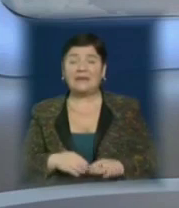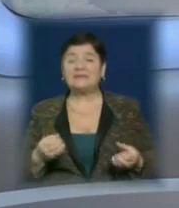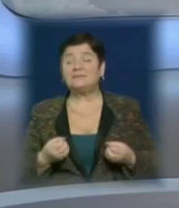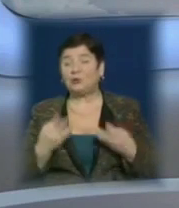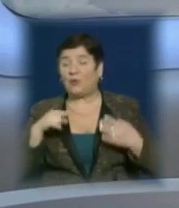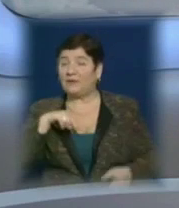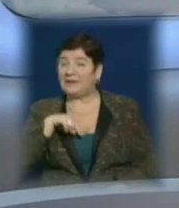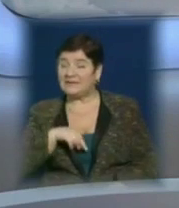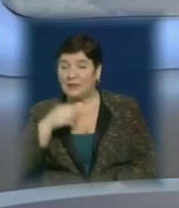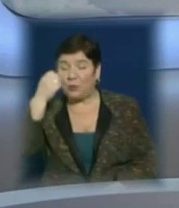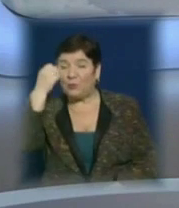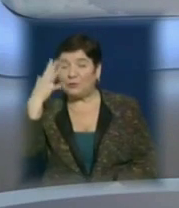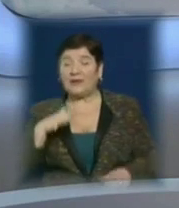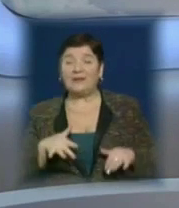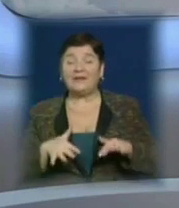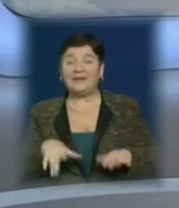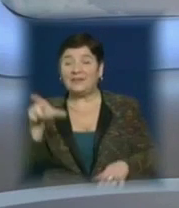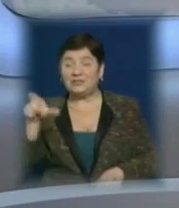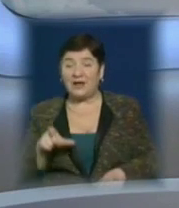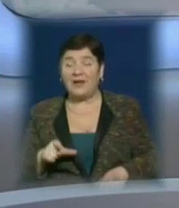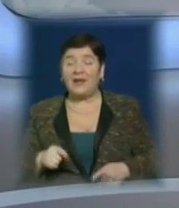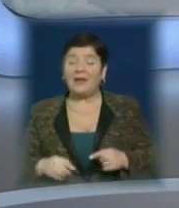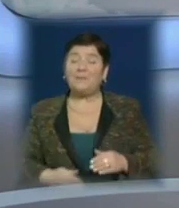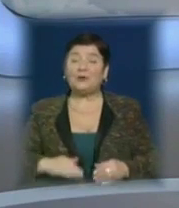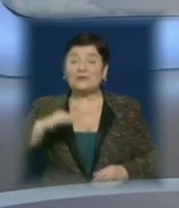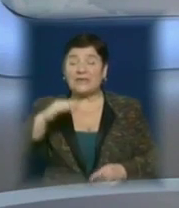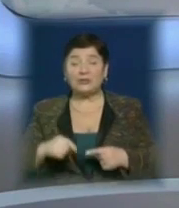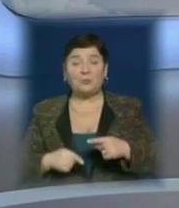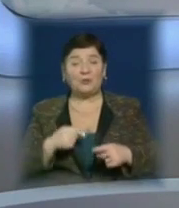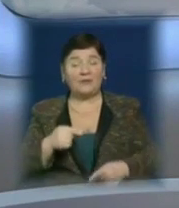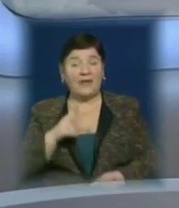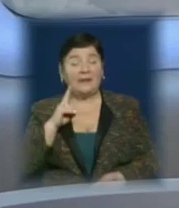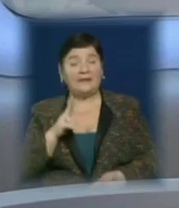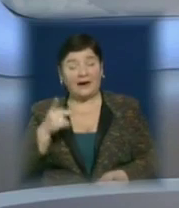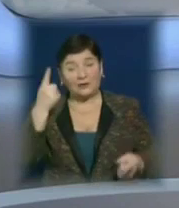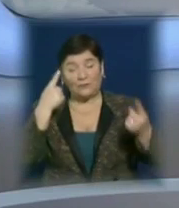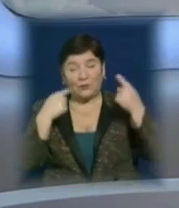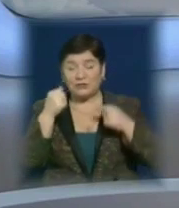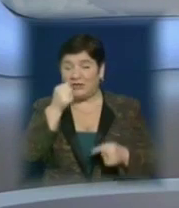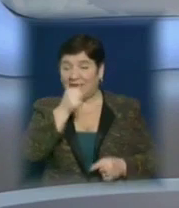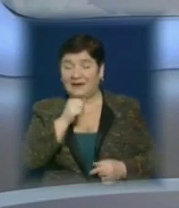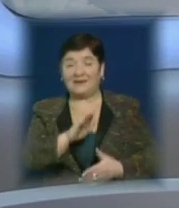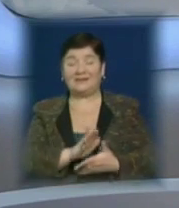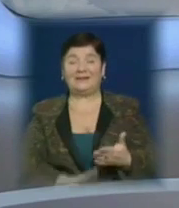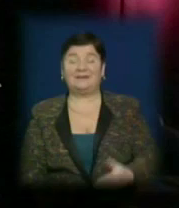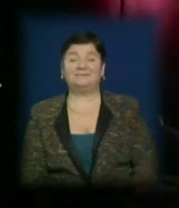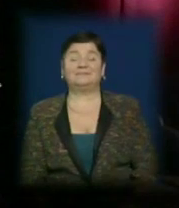настрій створюють культурні діячі краю та підростаюче покоління. Як завершується творчий рік, розкаже Анастасія